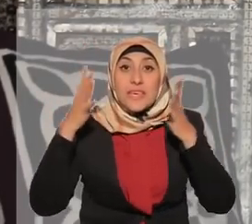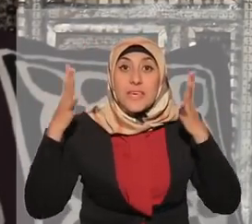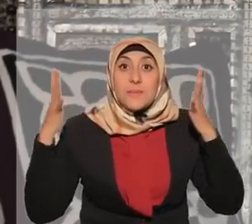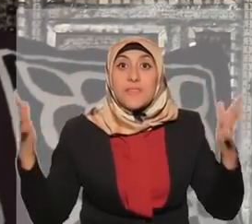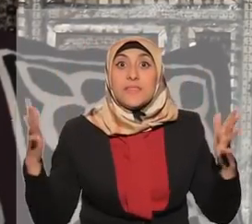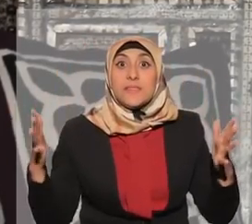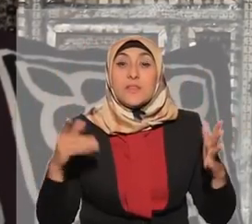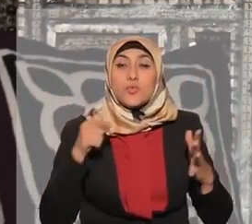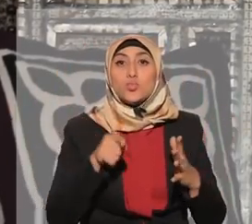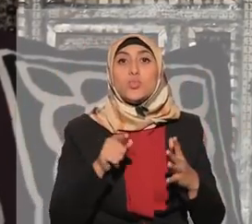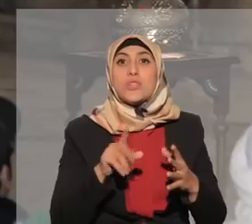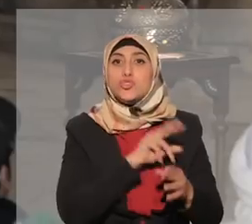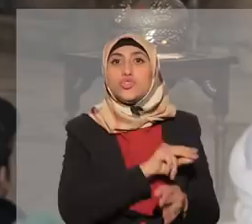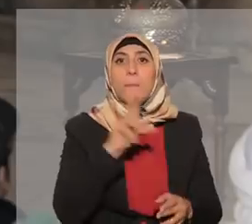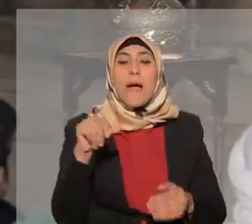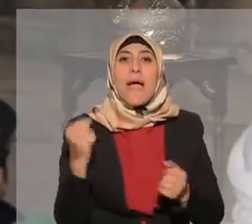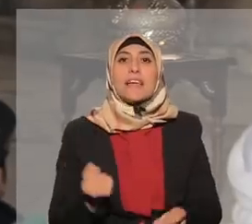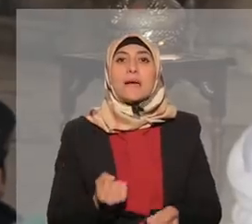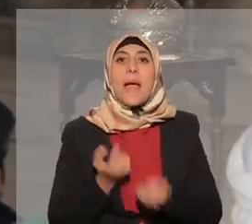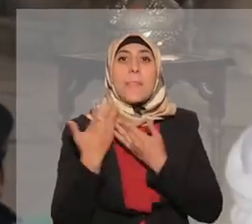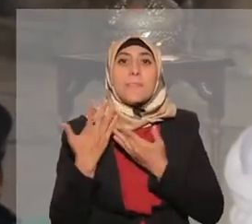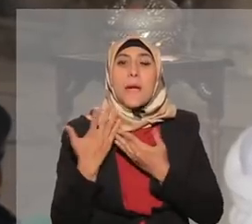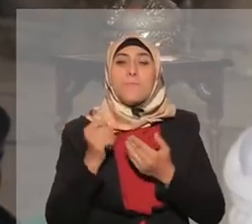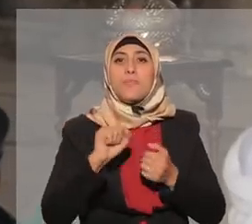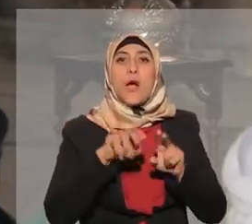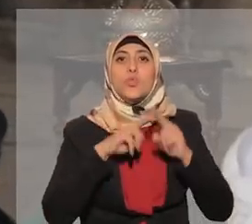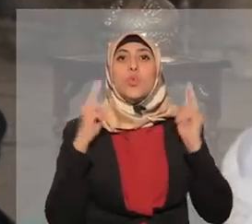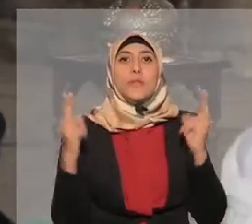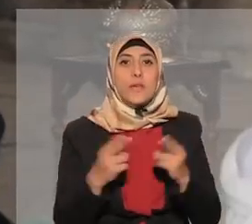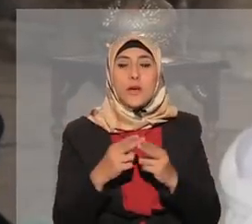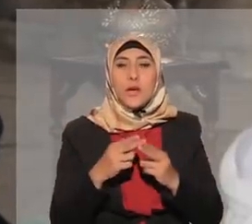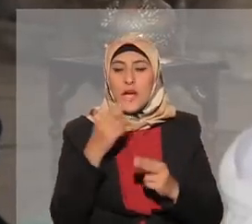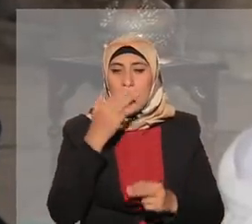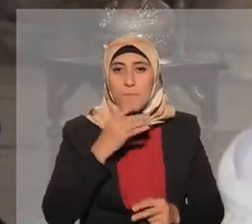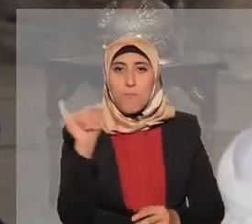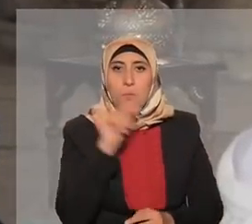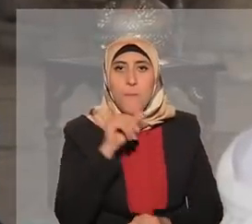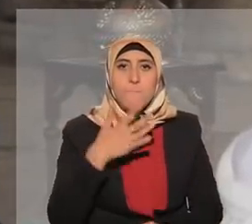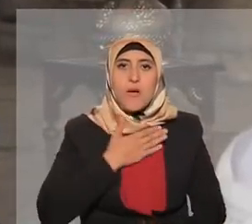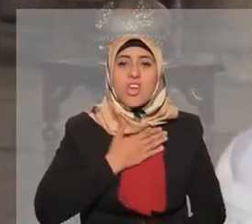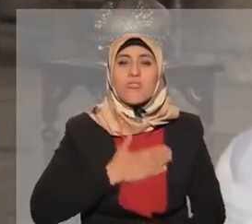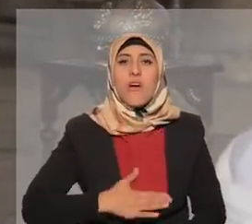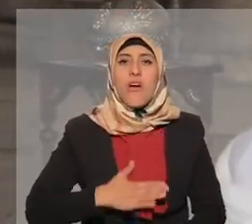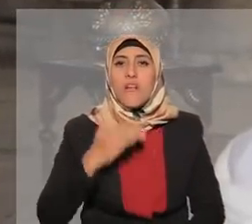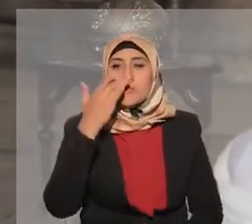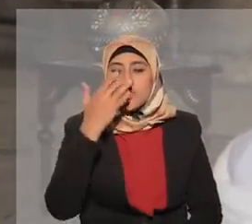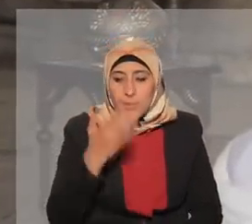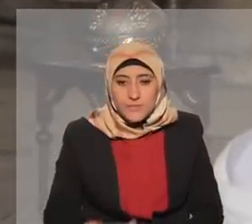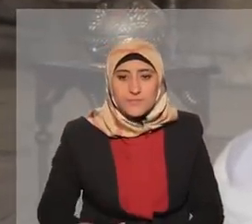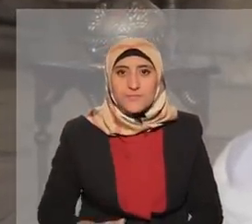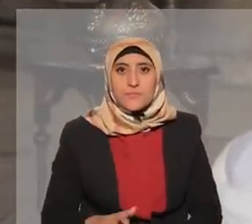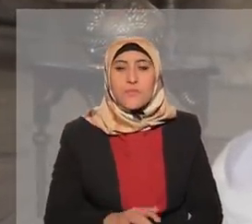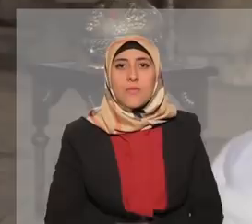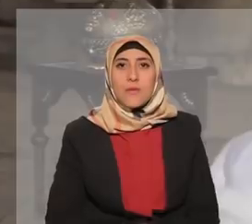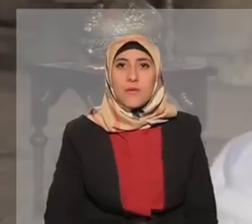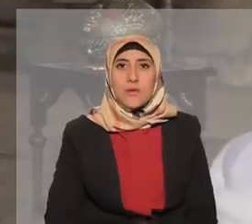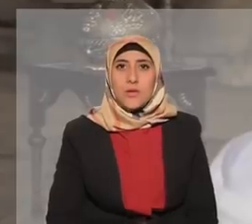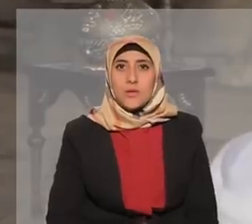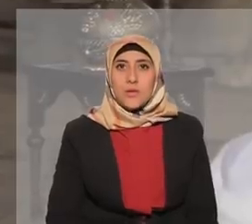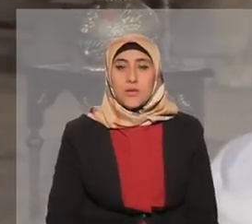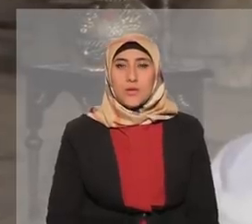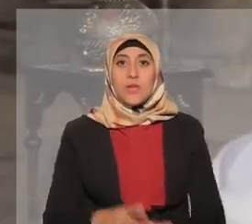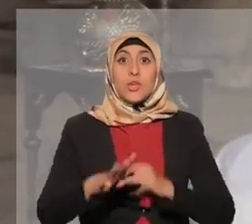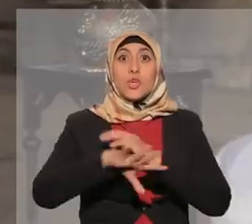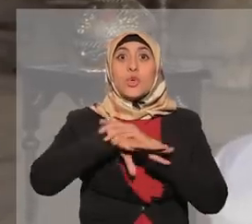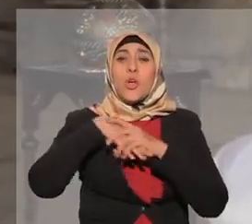الله الأعظم وجنة الدنيا. طيب، كلام جميل ومشوق للرضا، كيف السلوك في مسلك